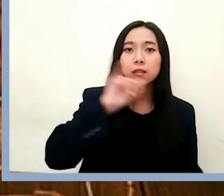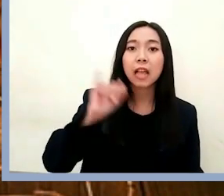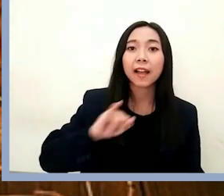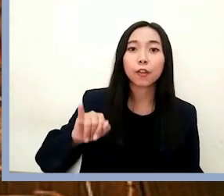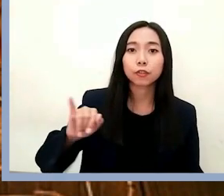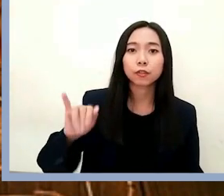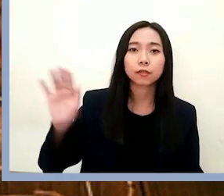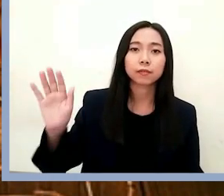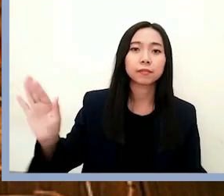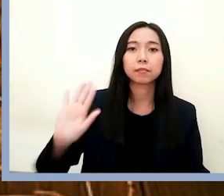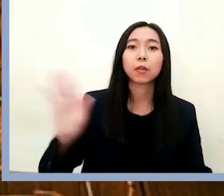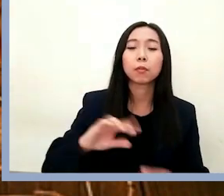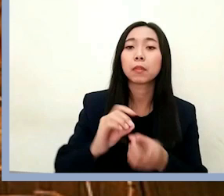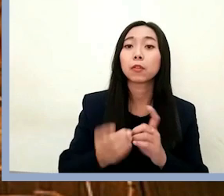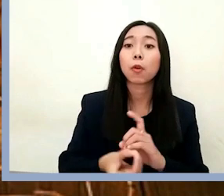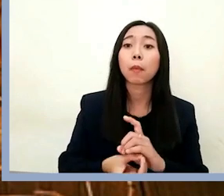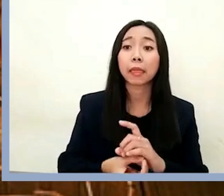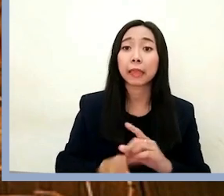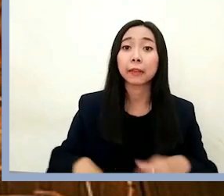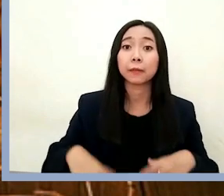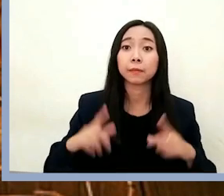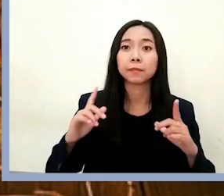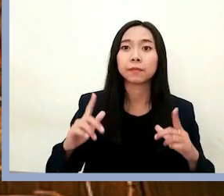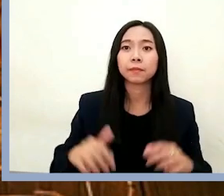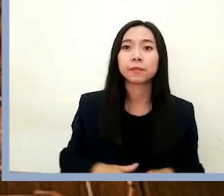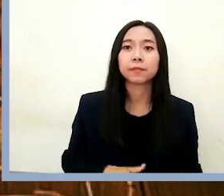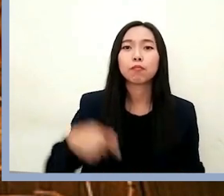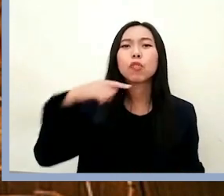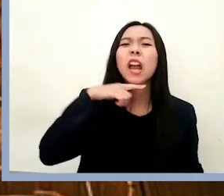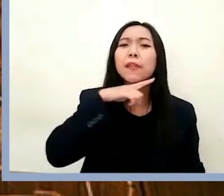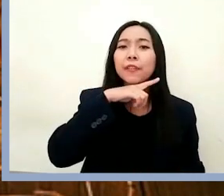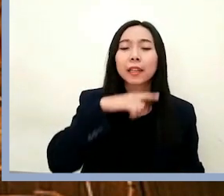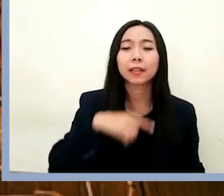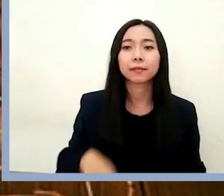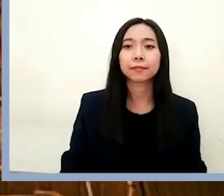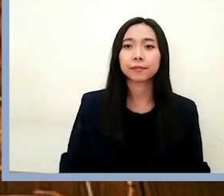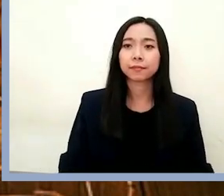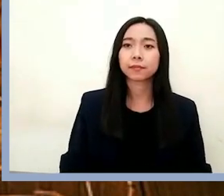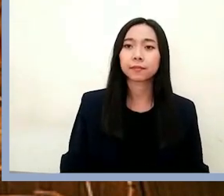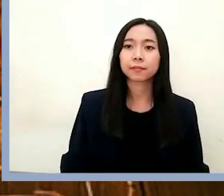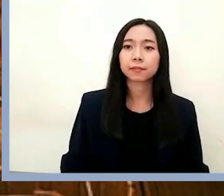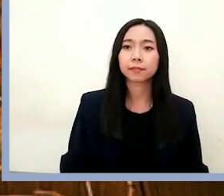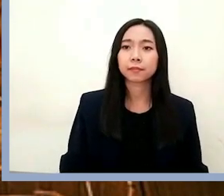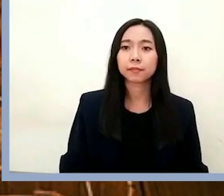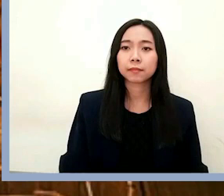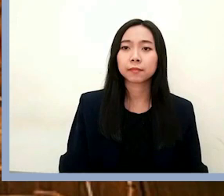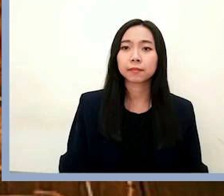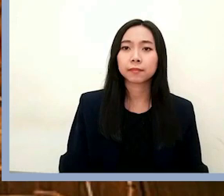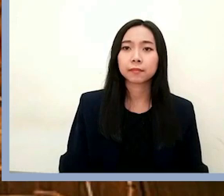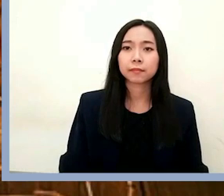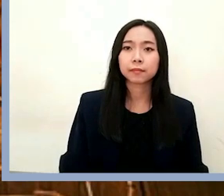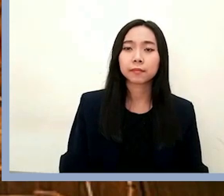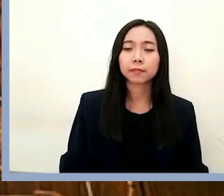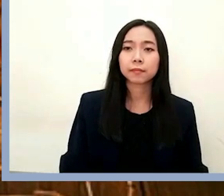atau pembaruan hidup nah saudara-saudara jemaat yang dikasihi oleh Tuhan pesan